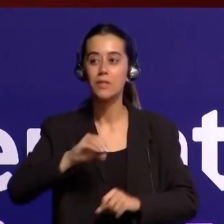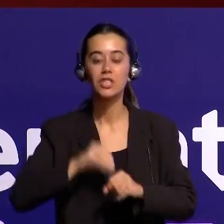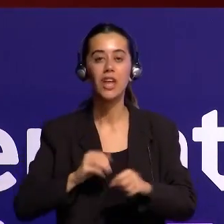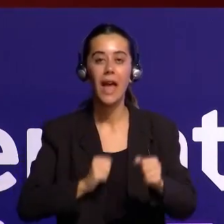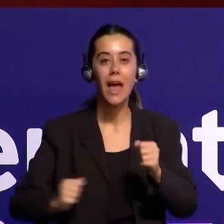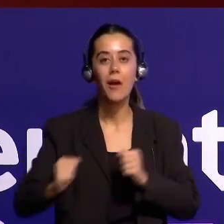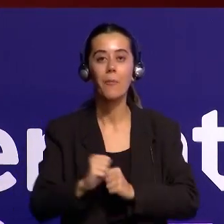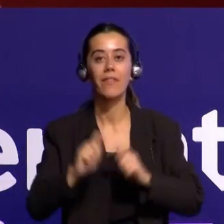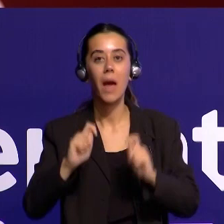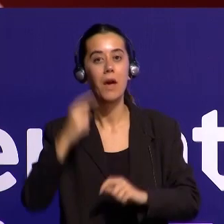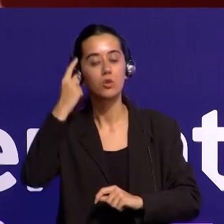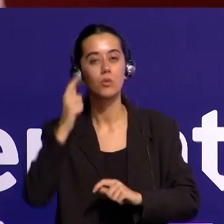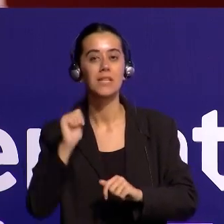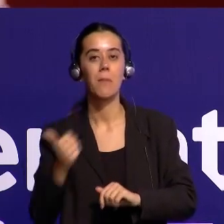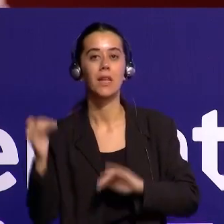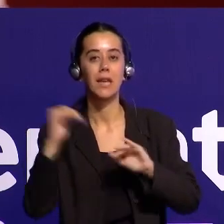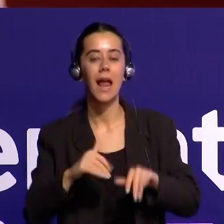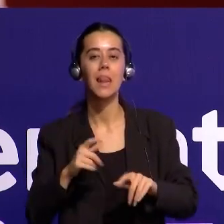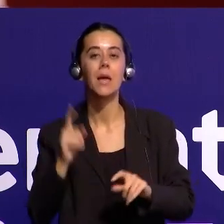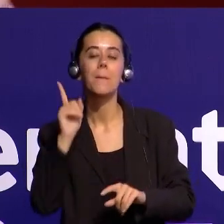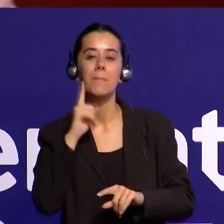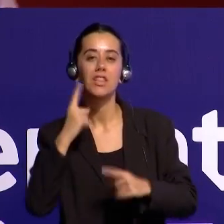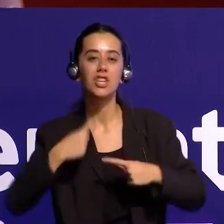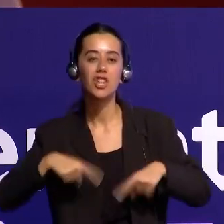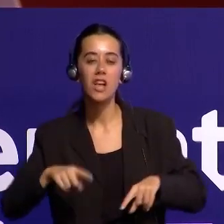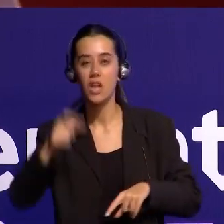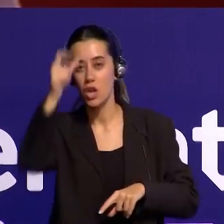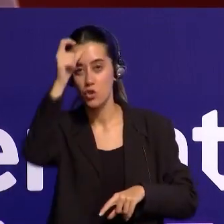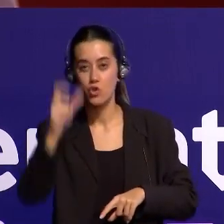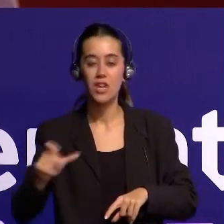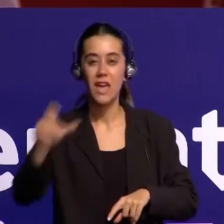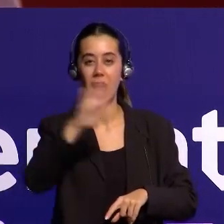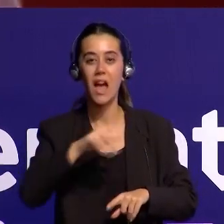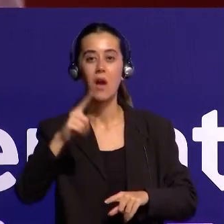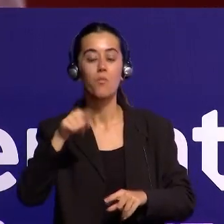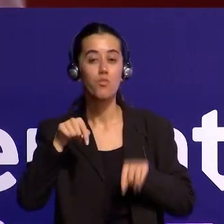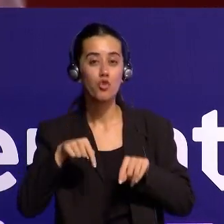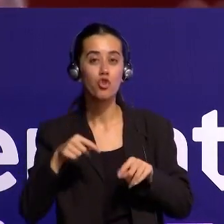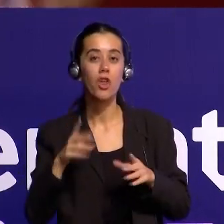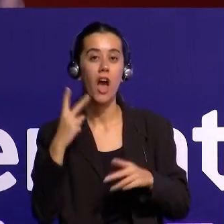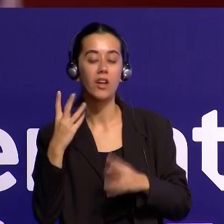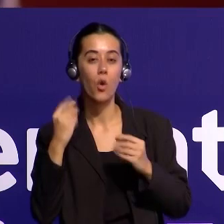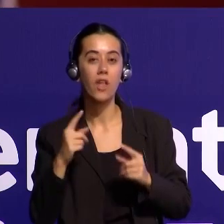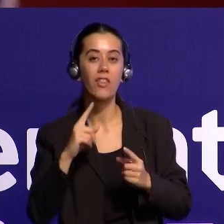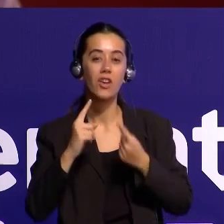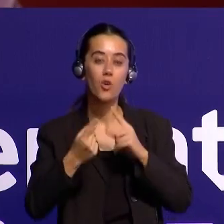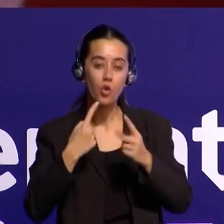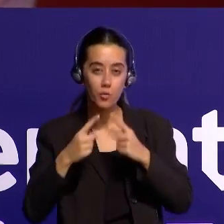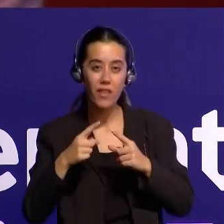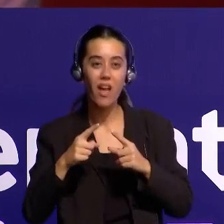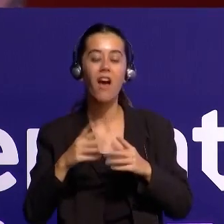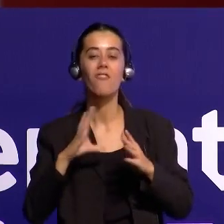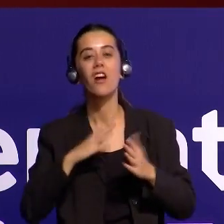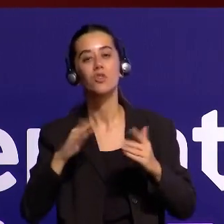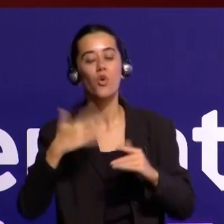içselleştirme zamanı. British Council Türkiye'nin YouTube kanalında bugünkü tartışmaların tamamına yeniden erişim sağlayabilirsiniz.